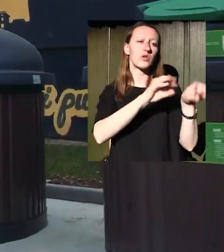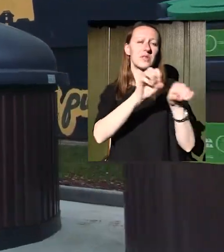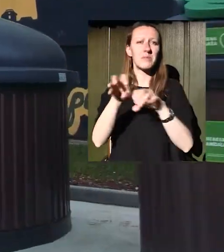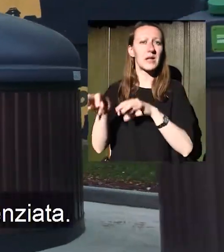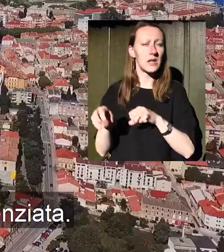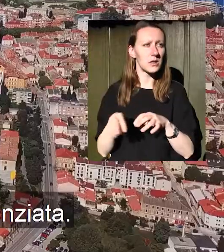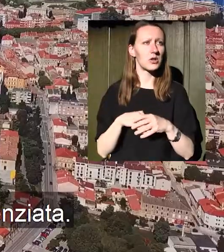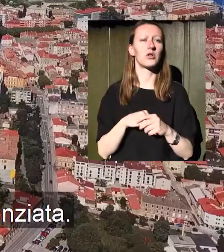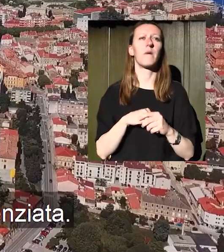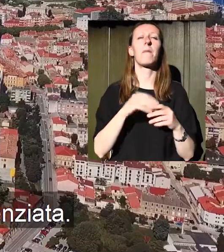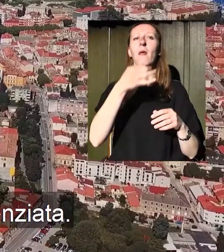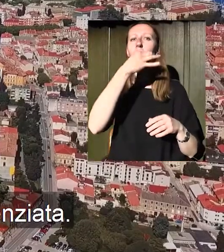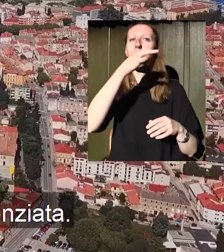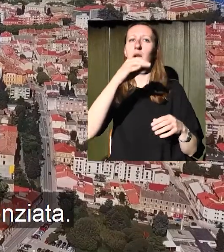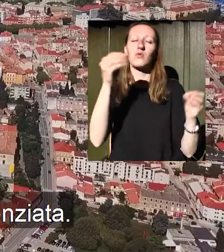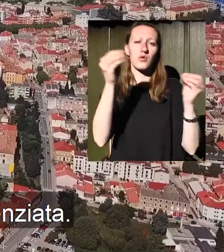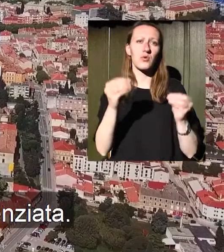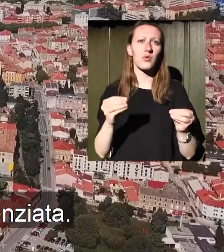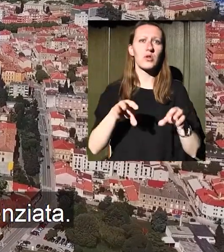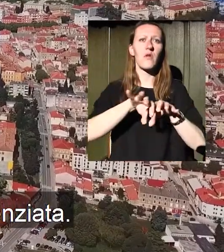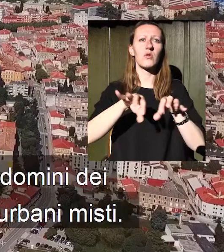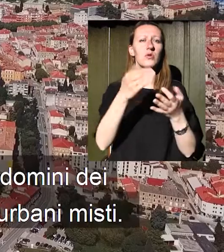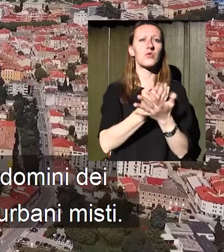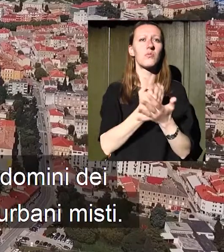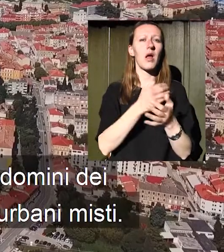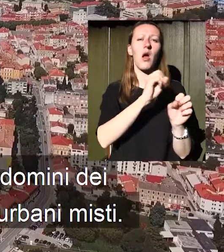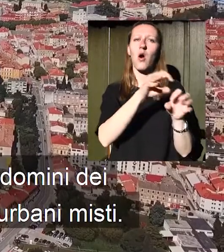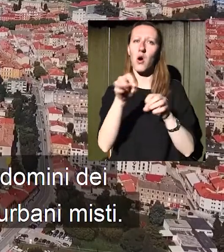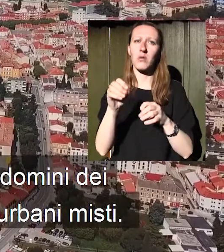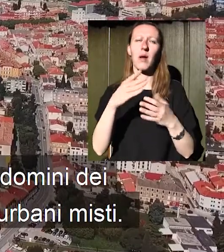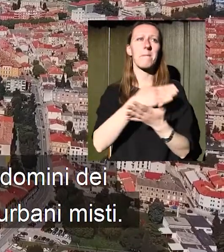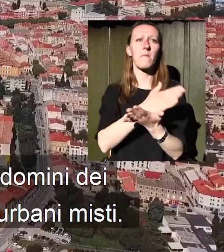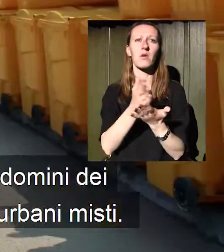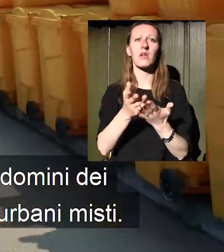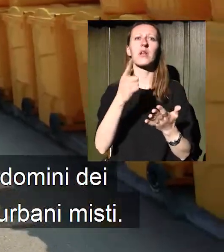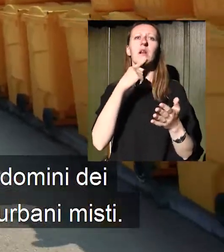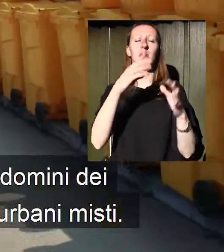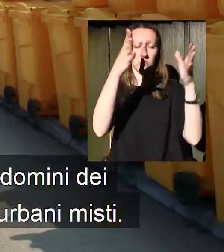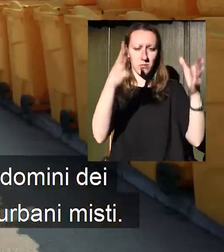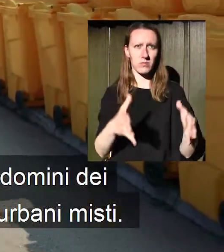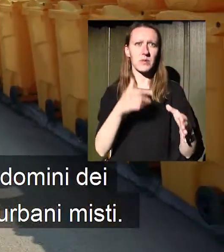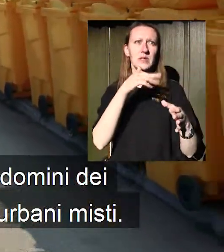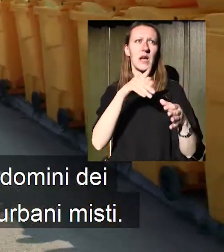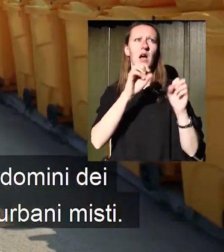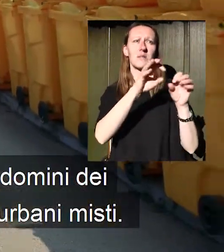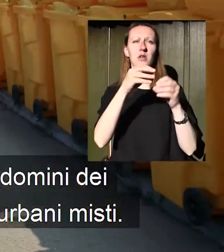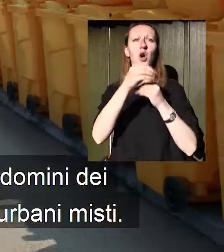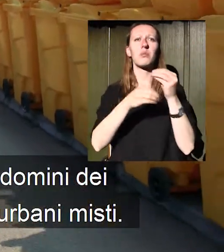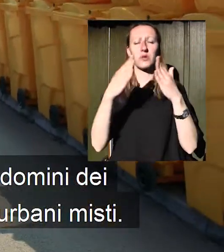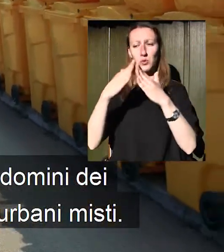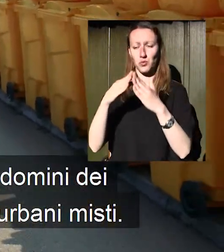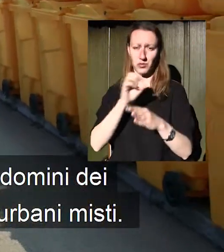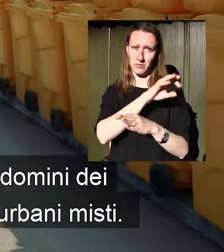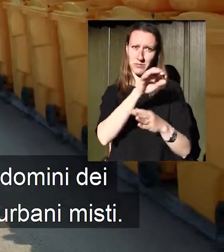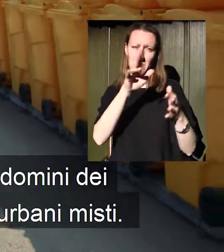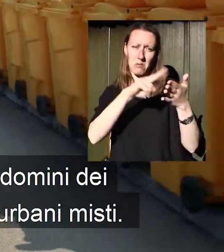otpada. Unaprjeđujemo sustav selektivnog prikupljanja otpada. Podijelili smo čipirane posude za komunalni otpad obiteljskim kućanstvima